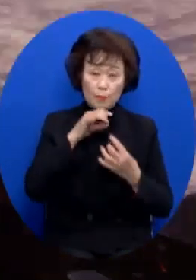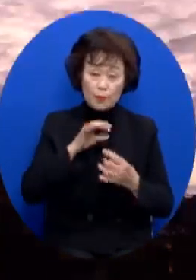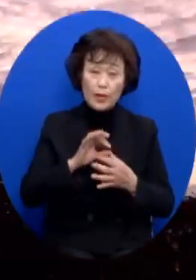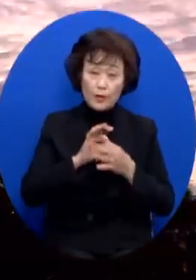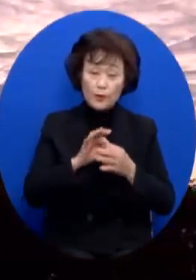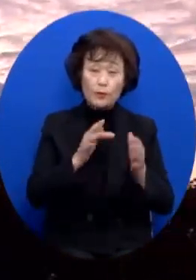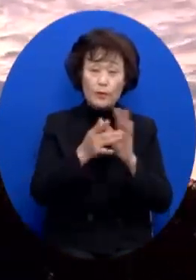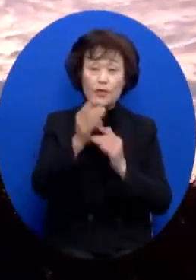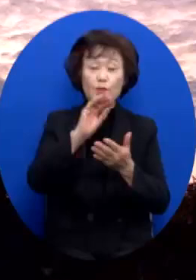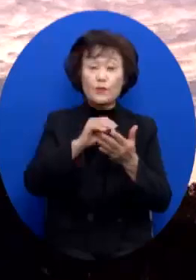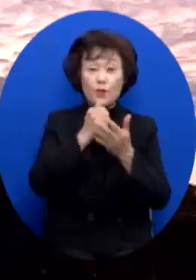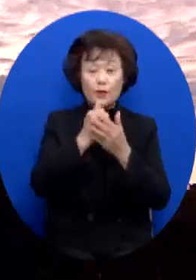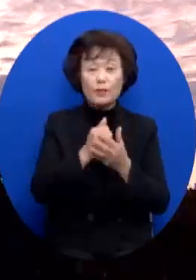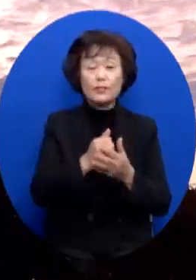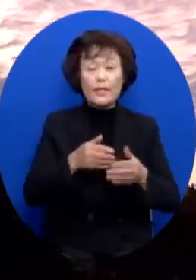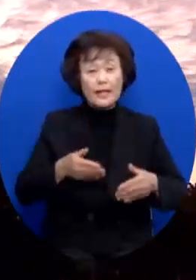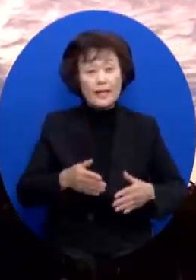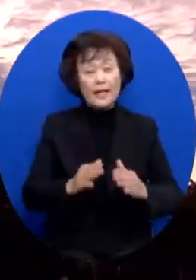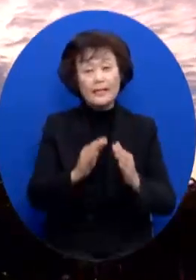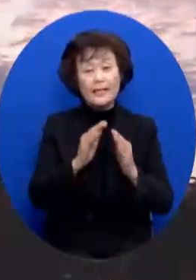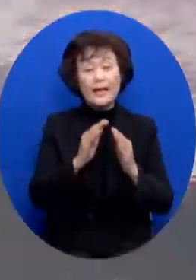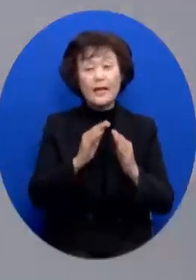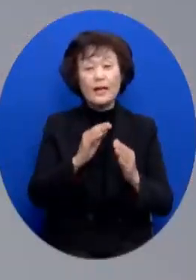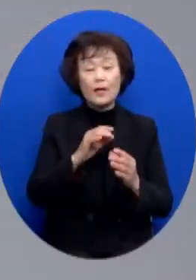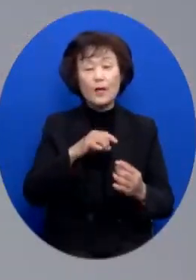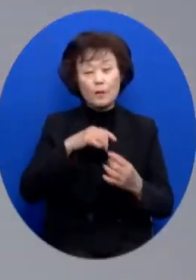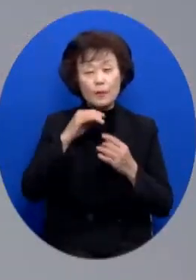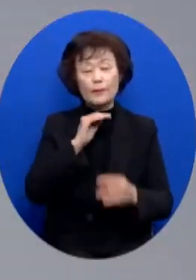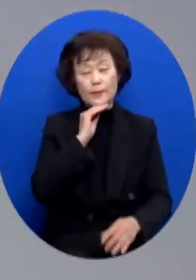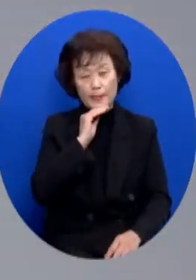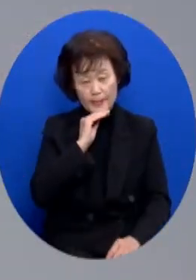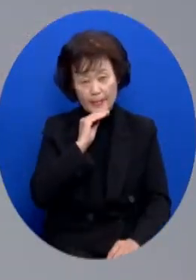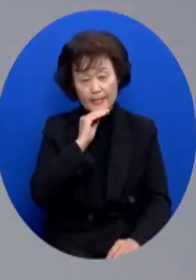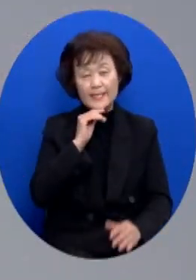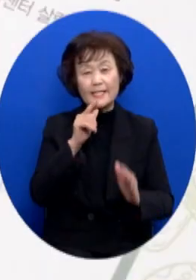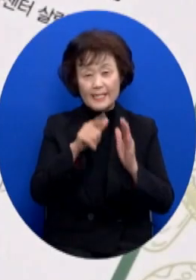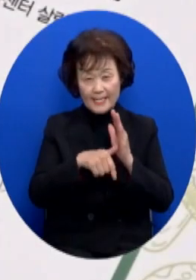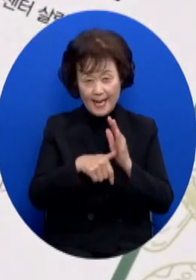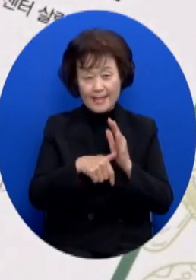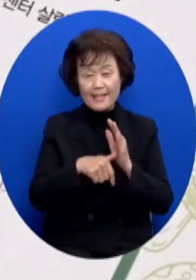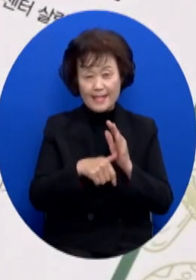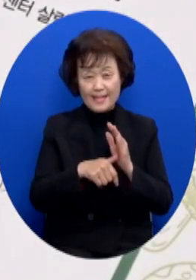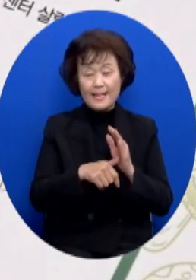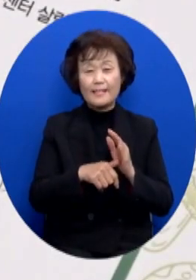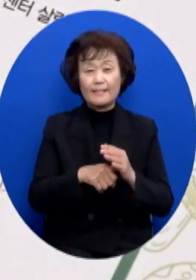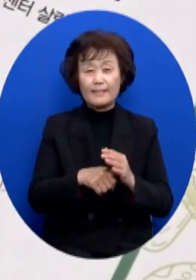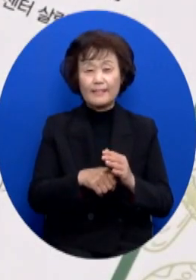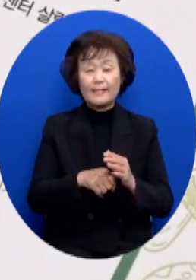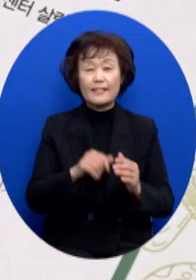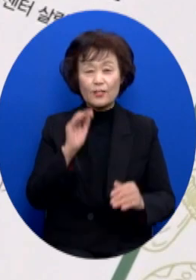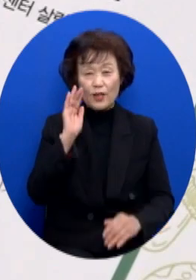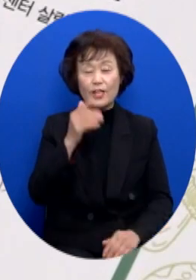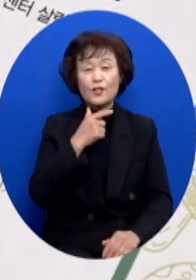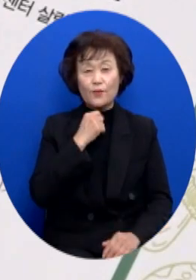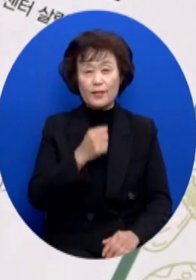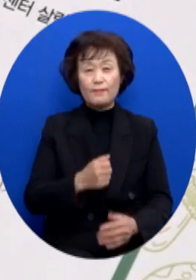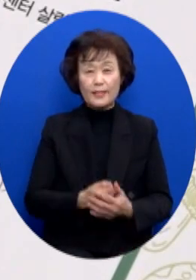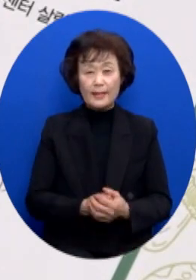그리스도의 탄생을 기도하며 기다리는 시간이 되길 소망해 봅니다 CTS 뉴스 이가영